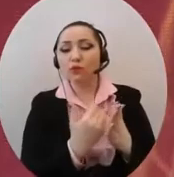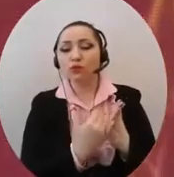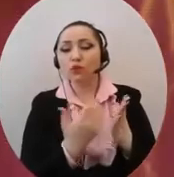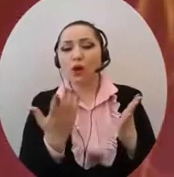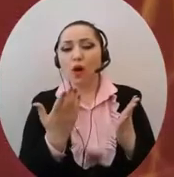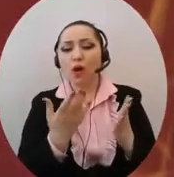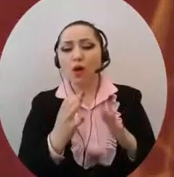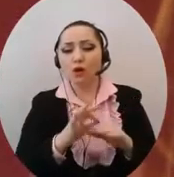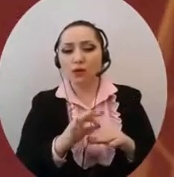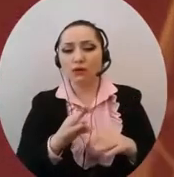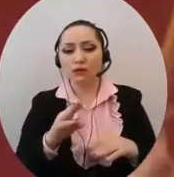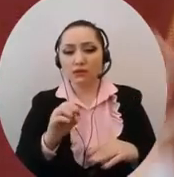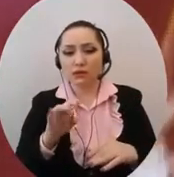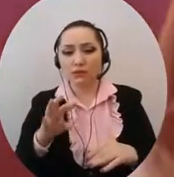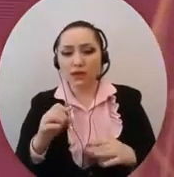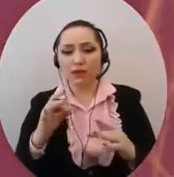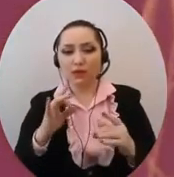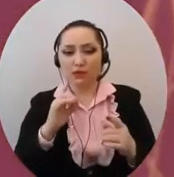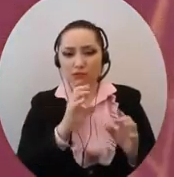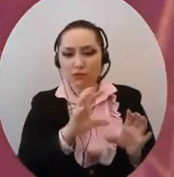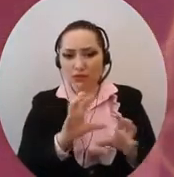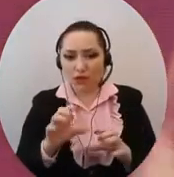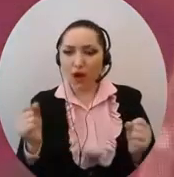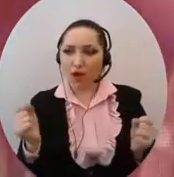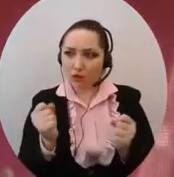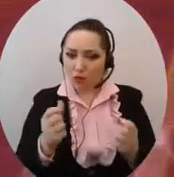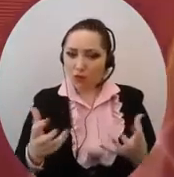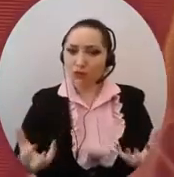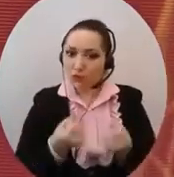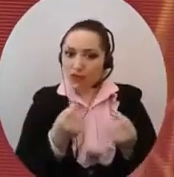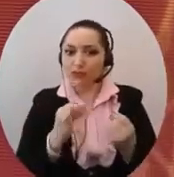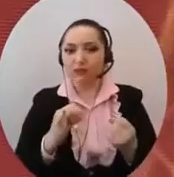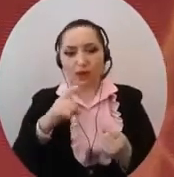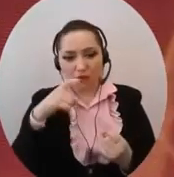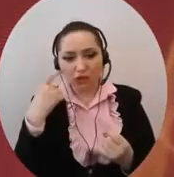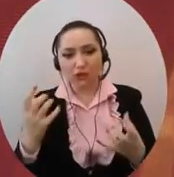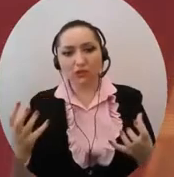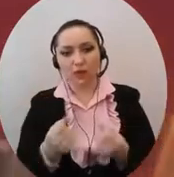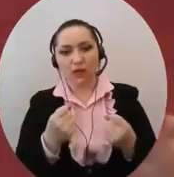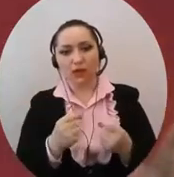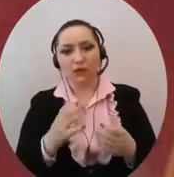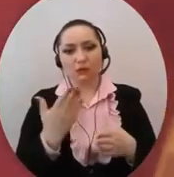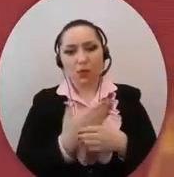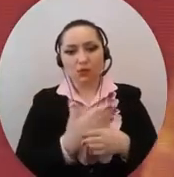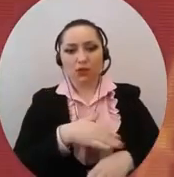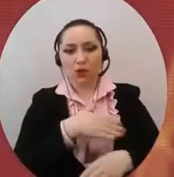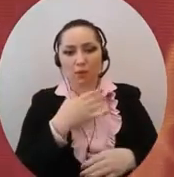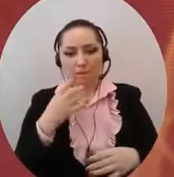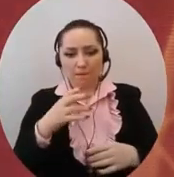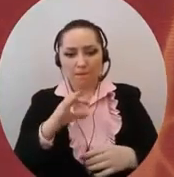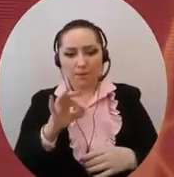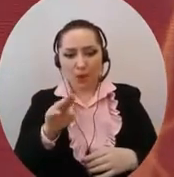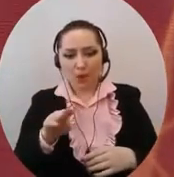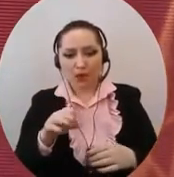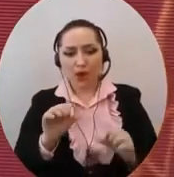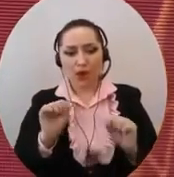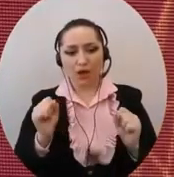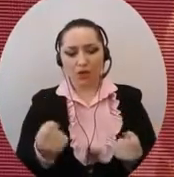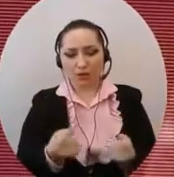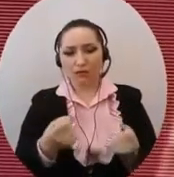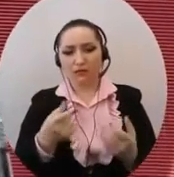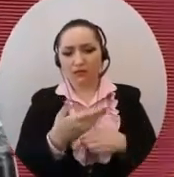Терморегуляция. То есть у нас и от холода она спасает, и от жары при помощи потоотделения у нас идет охлаждение организма. Какие еще